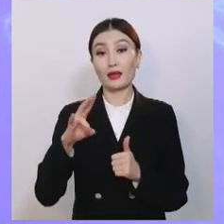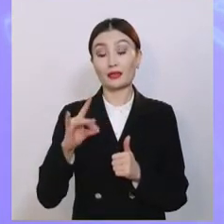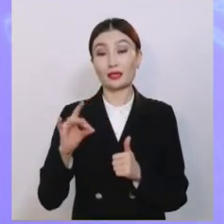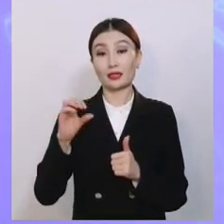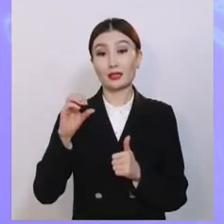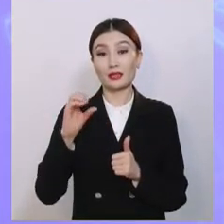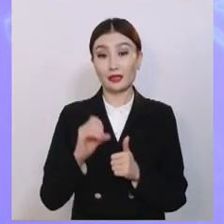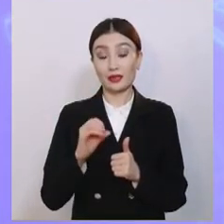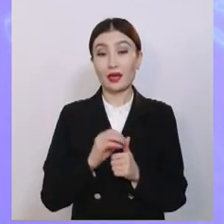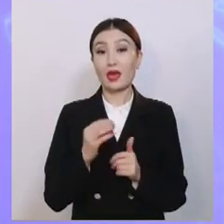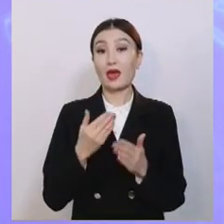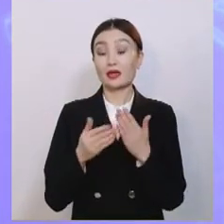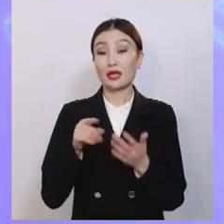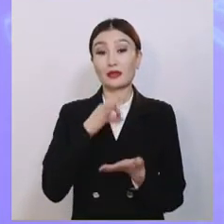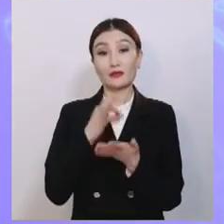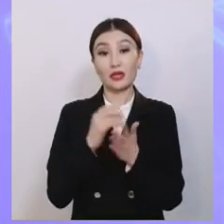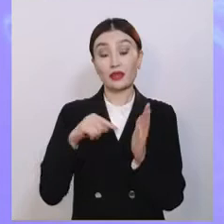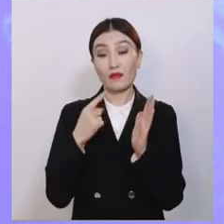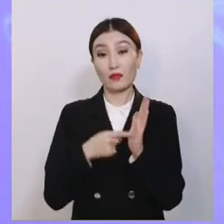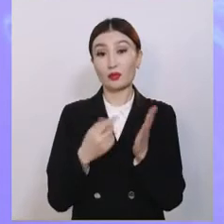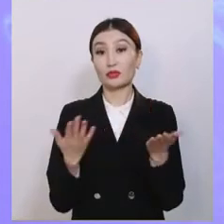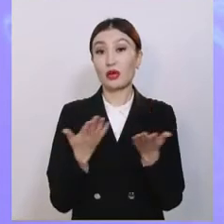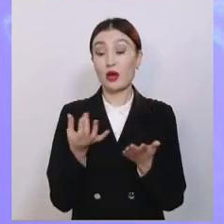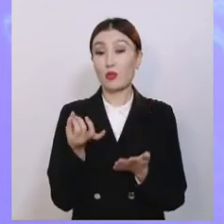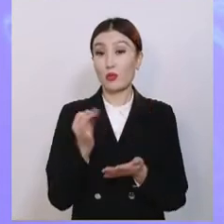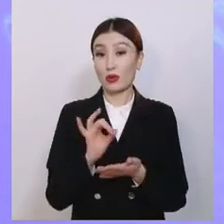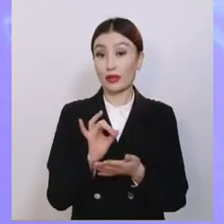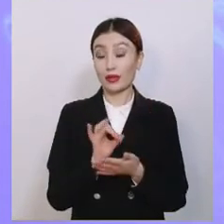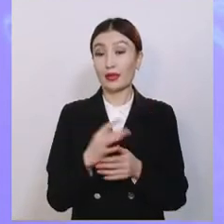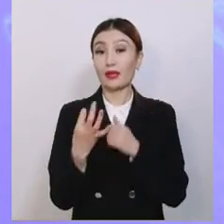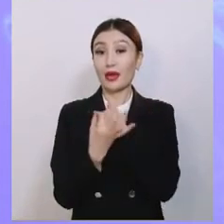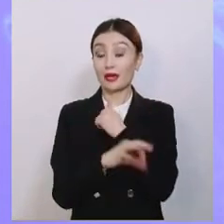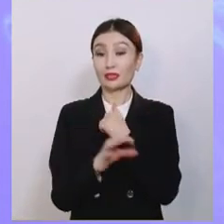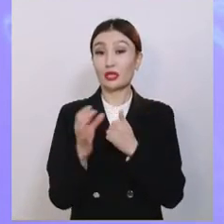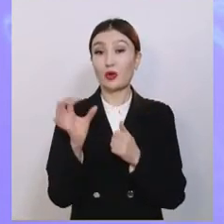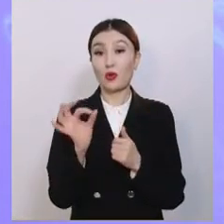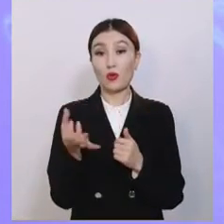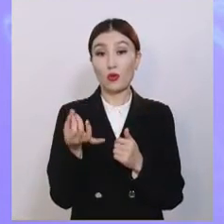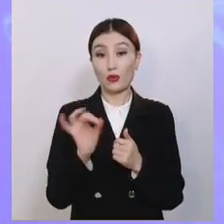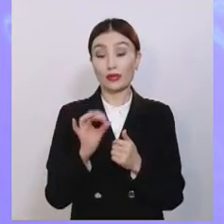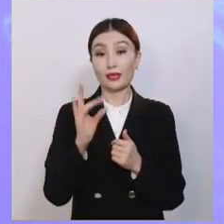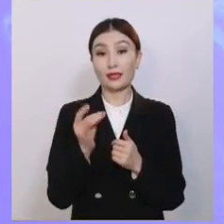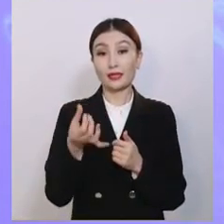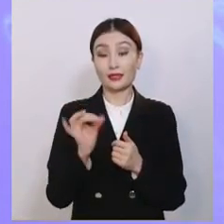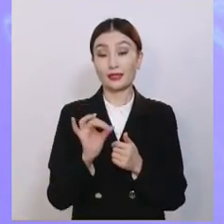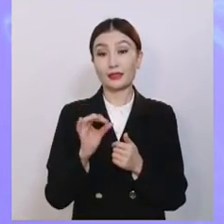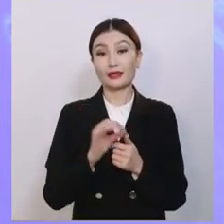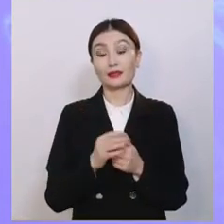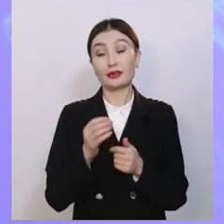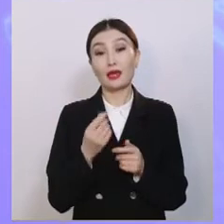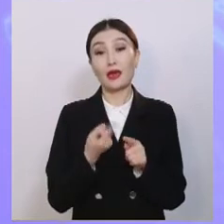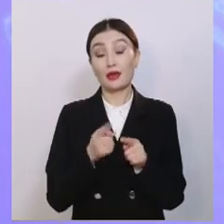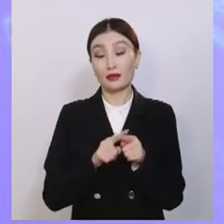Если имя прилагательное отвечает на вопрос «какой» и имеет окончание «ой», «ый», «ий»,